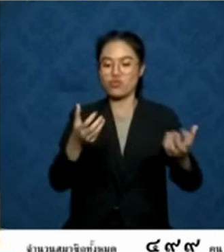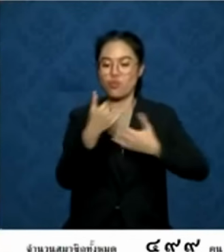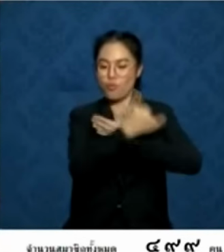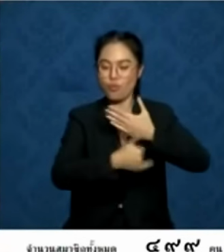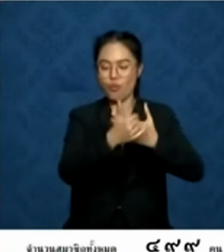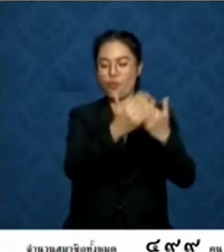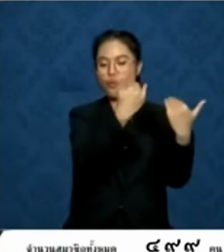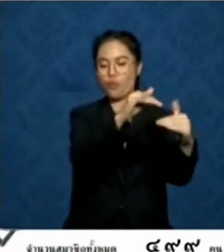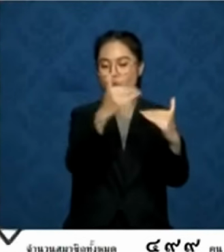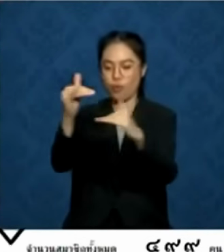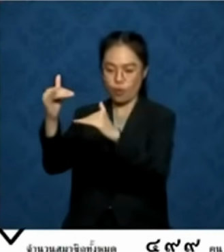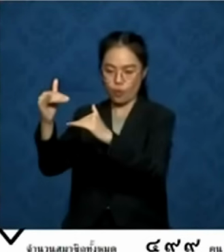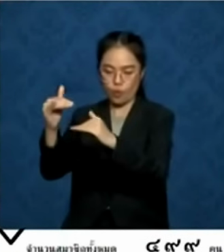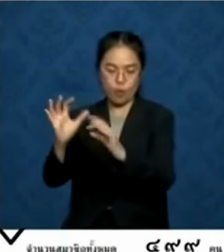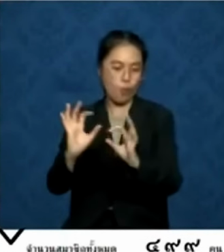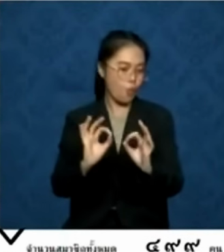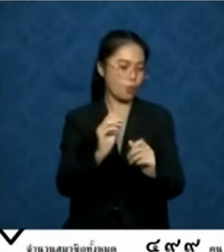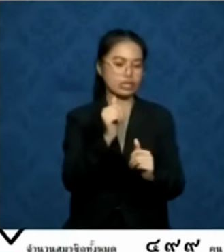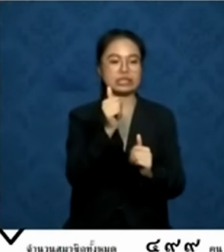ปลอดภัย